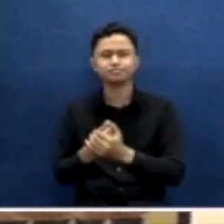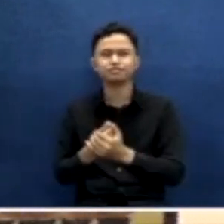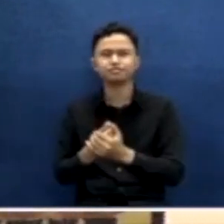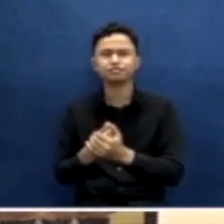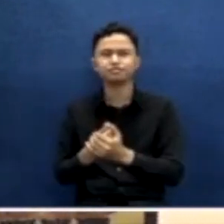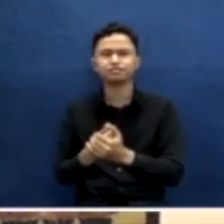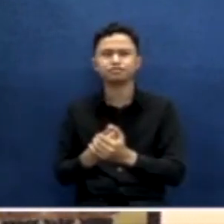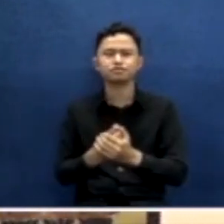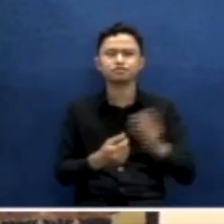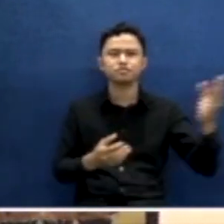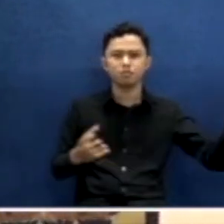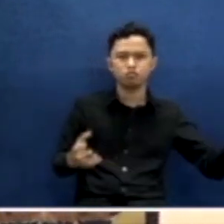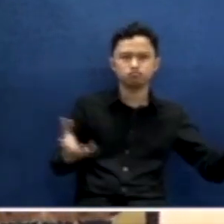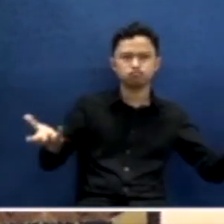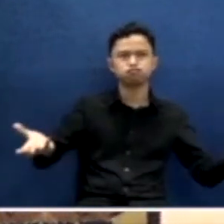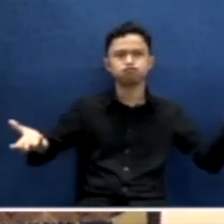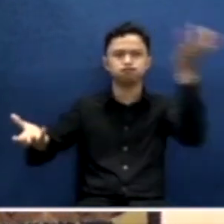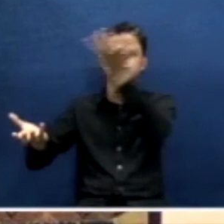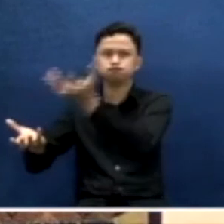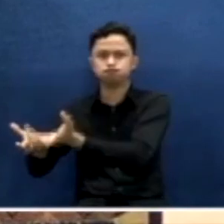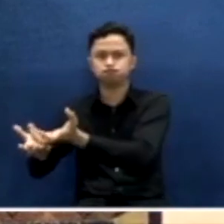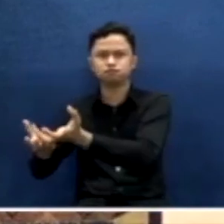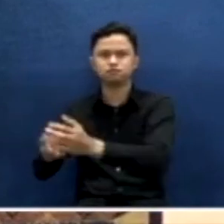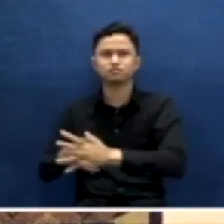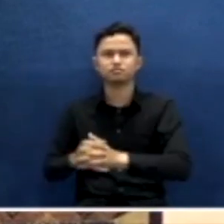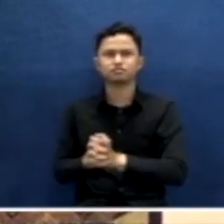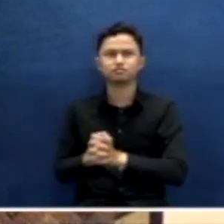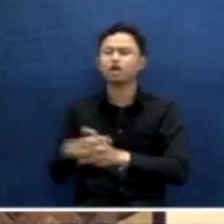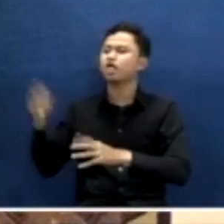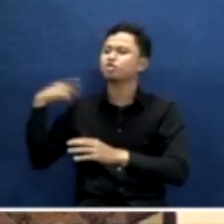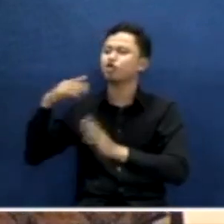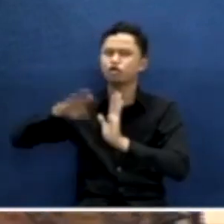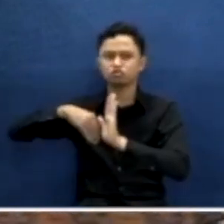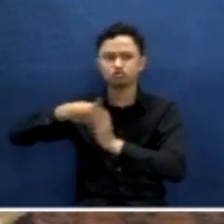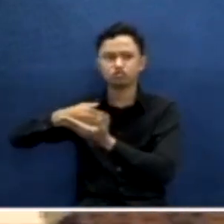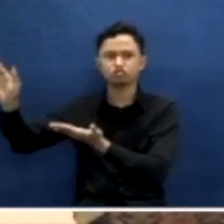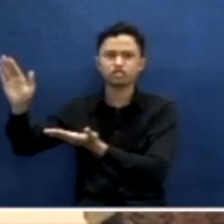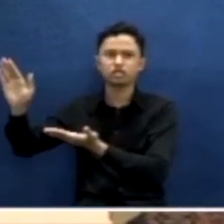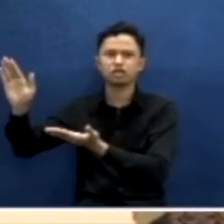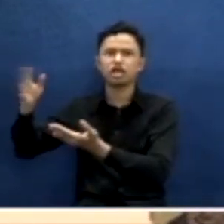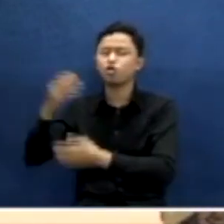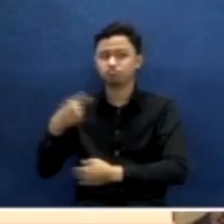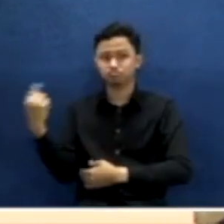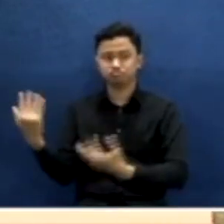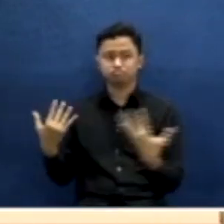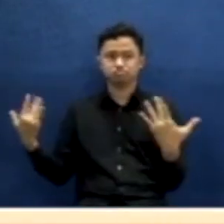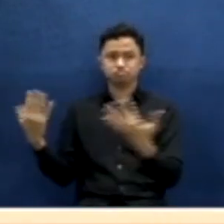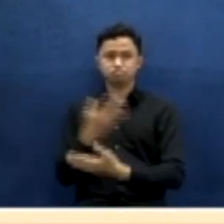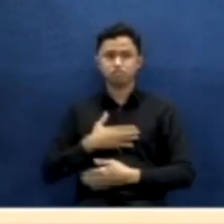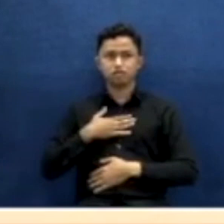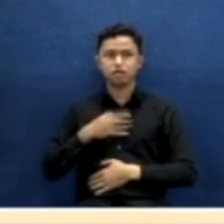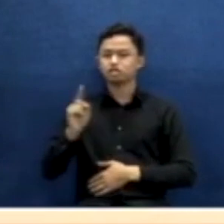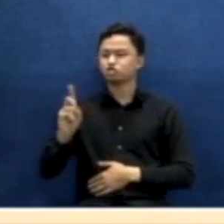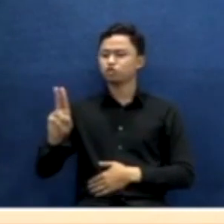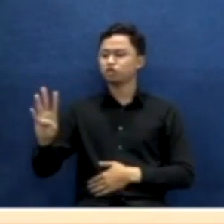pemimpinyang akanmembawamalapetakabagikaumMuslimdiIrak.'" "Olehkarenaitu,usirlahdiaagardiatidakmerasa nyamandiantarakita."1,2,3,